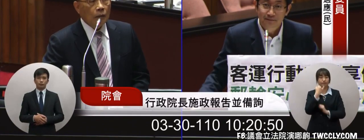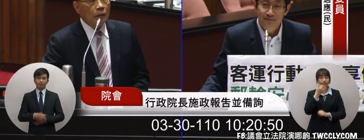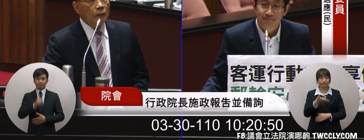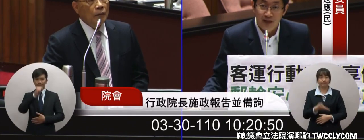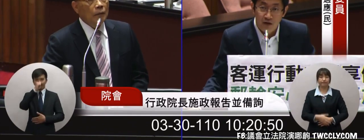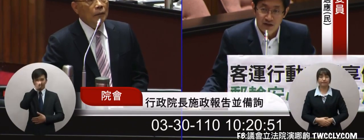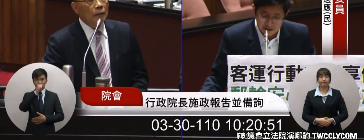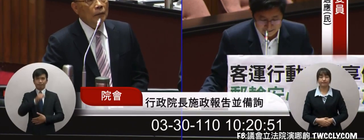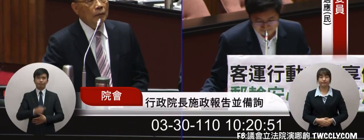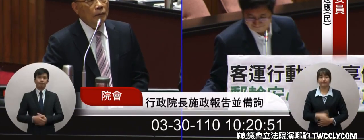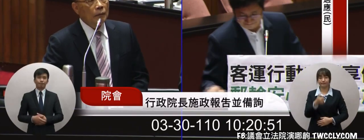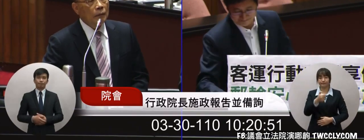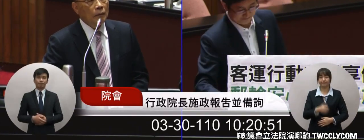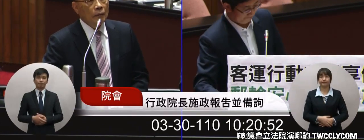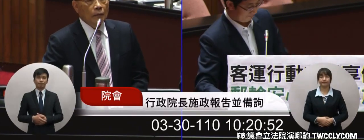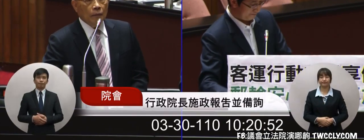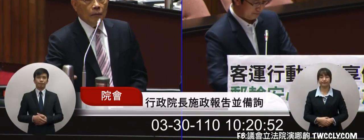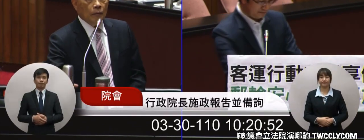好謝謝